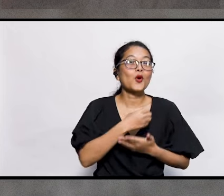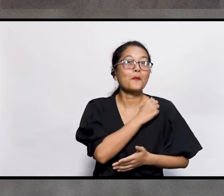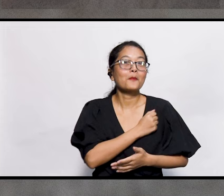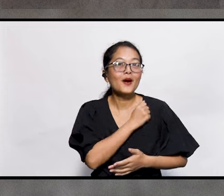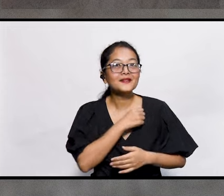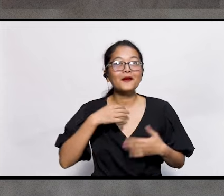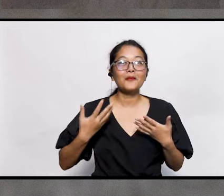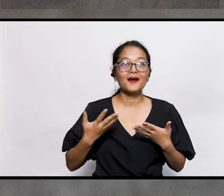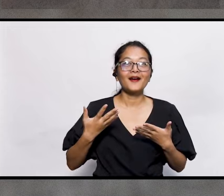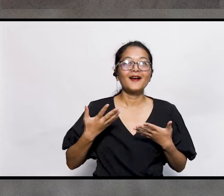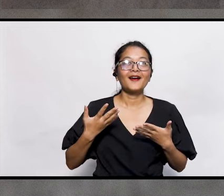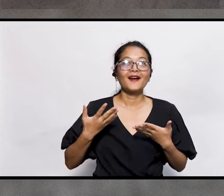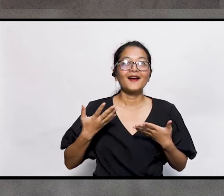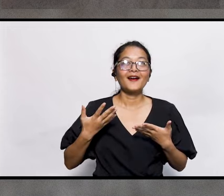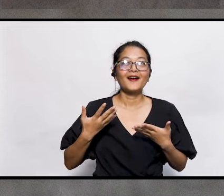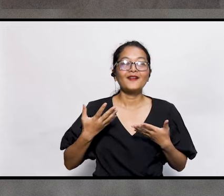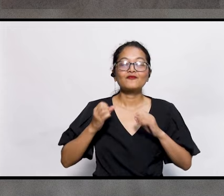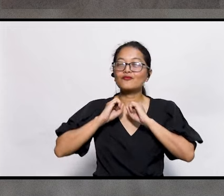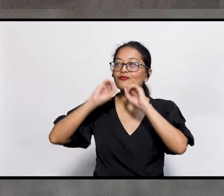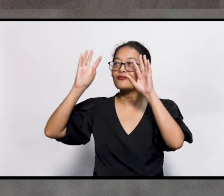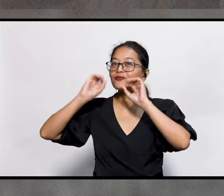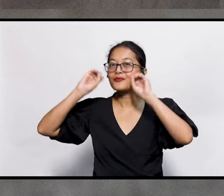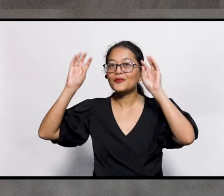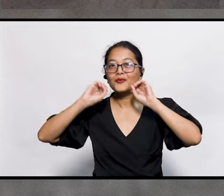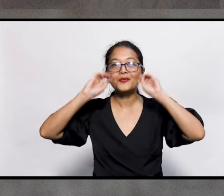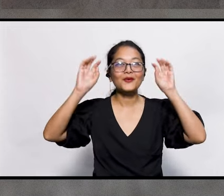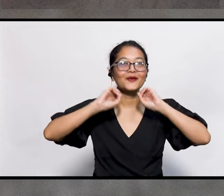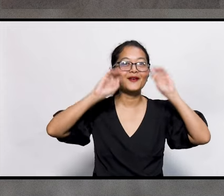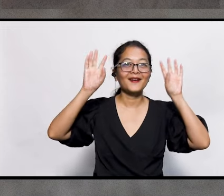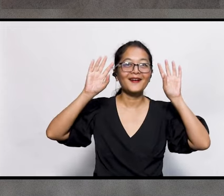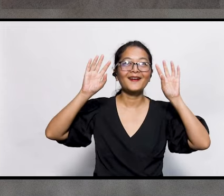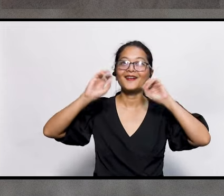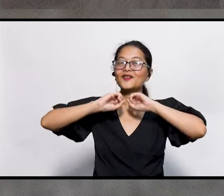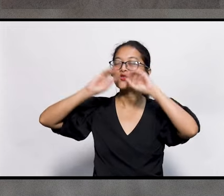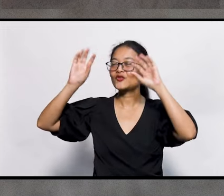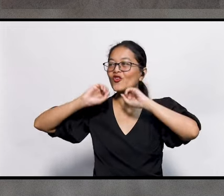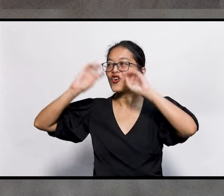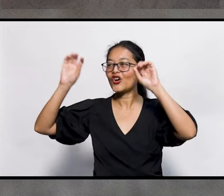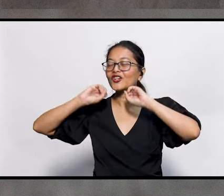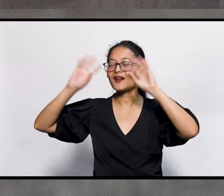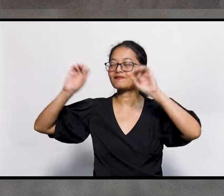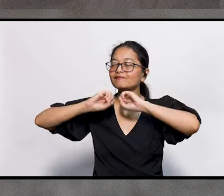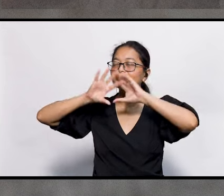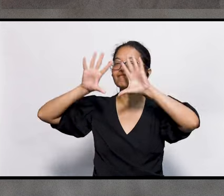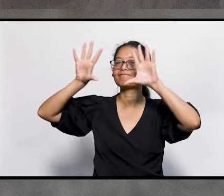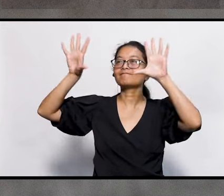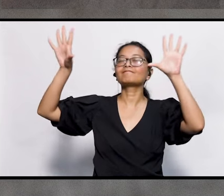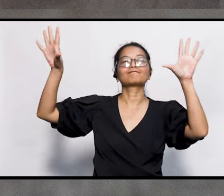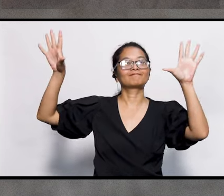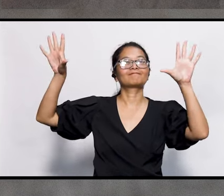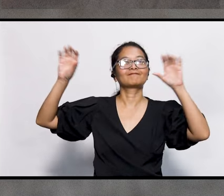seluruh bangsa apa bersorak bersorak dengan apa sorak yang nyaring sorak yang nyaring mana